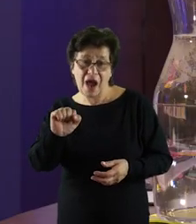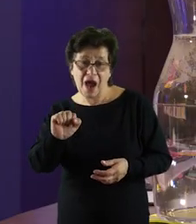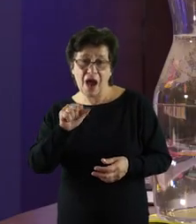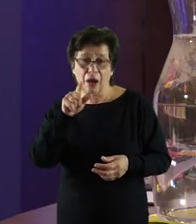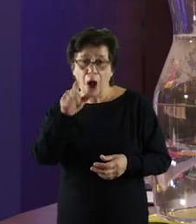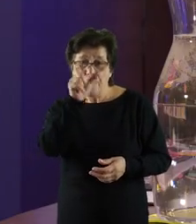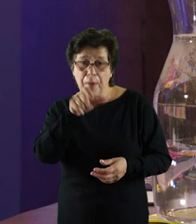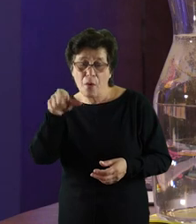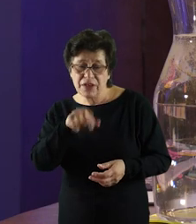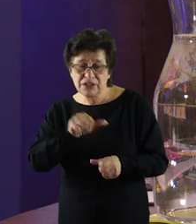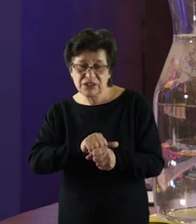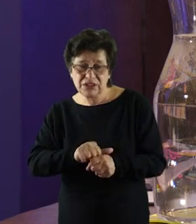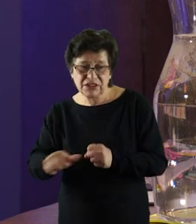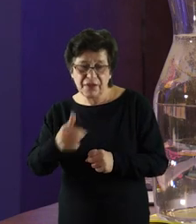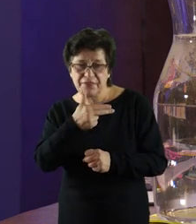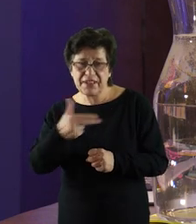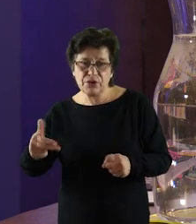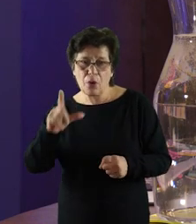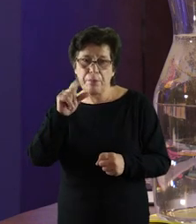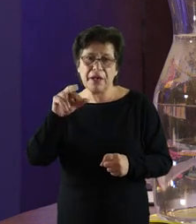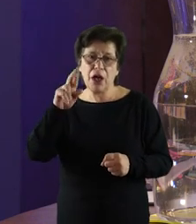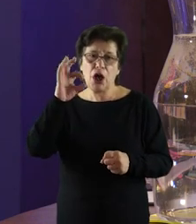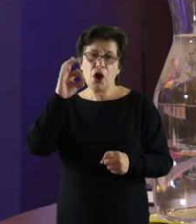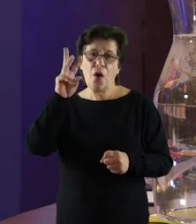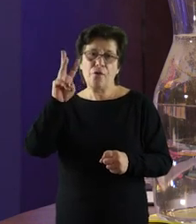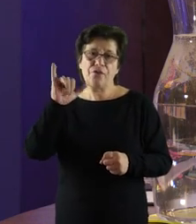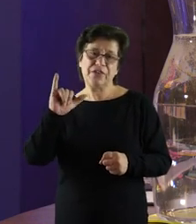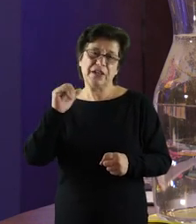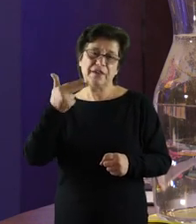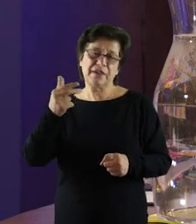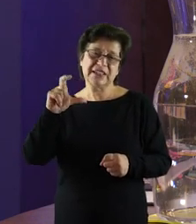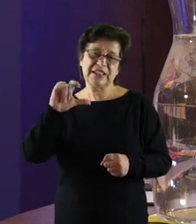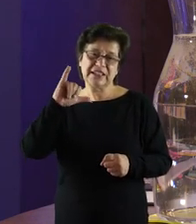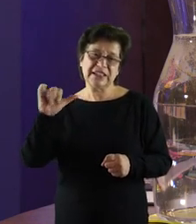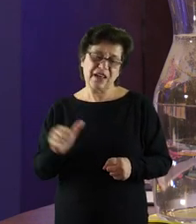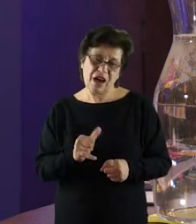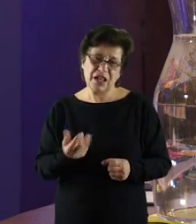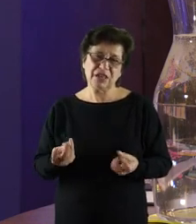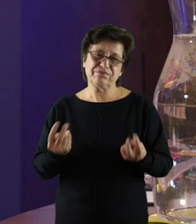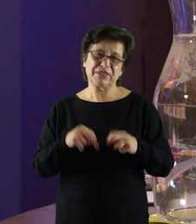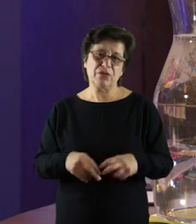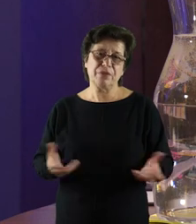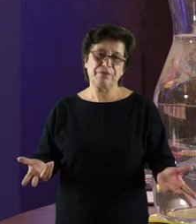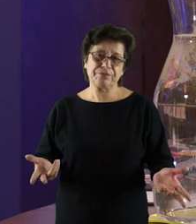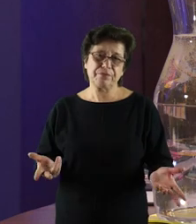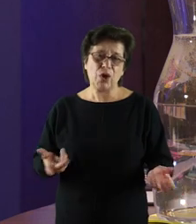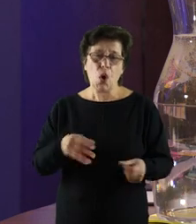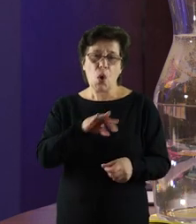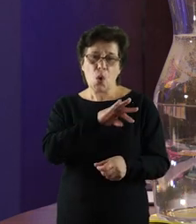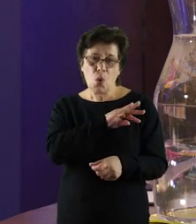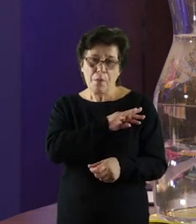tytuł Prowincja i ten scenariusz do dzisiaj leży w mojej szufladzie. Tak się jednak stało, że umarł wtedy mąż